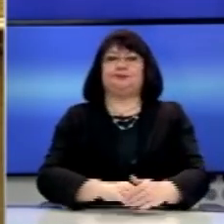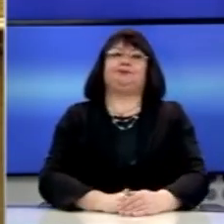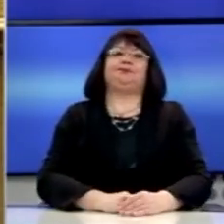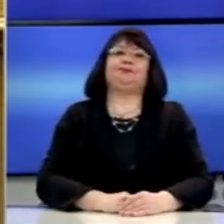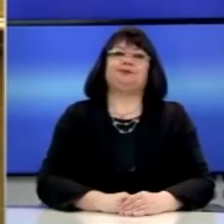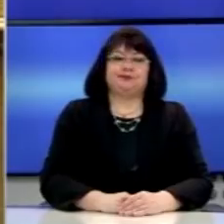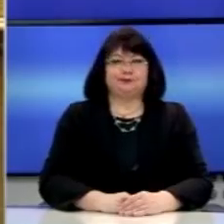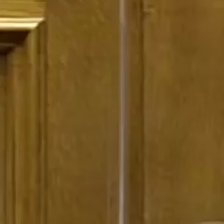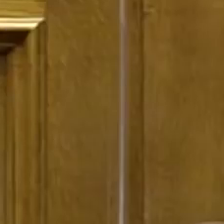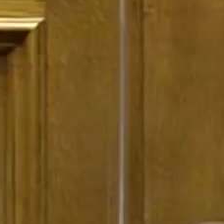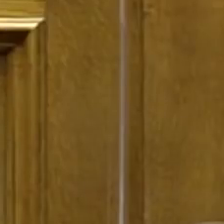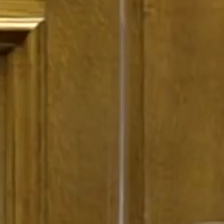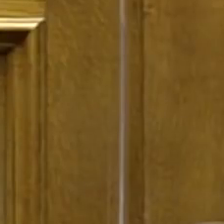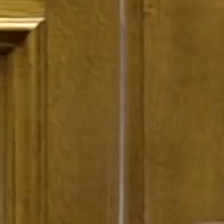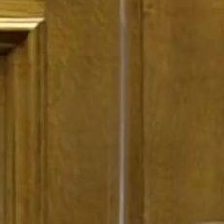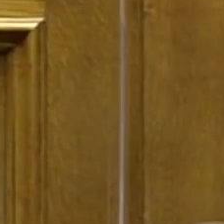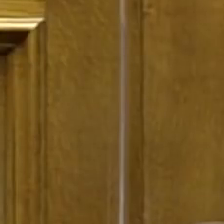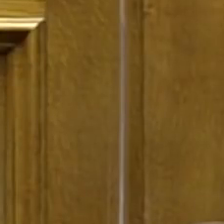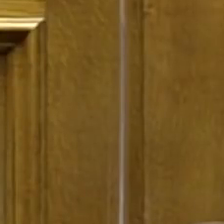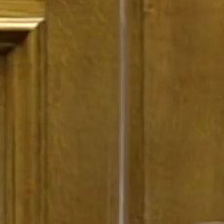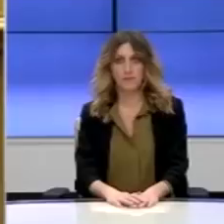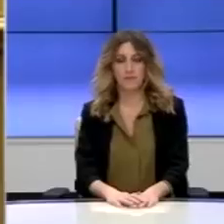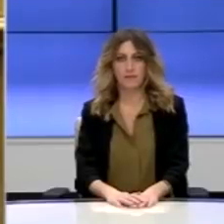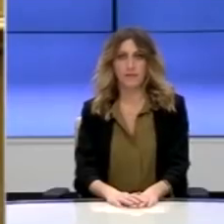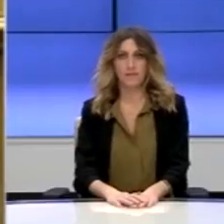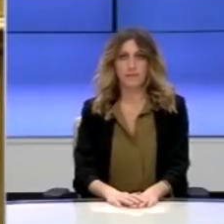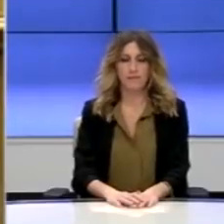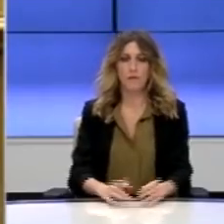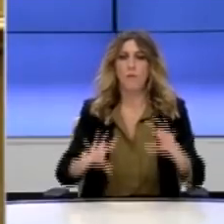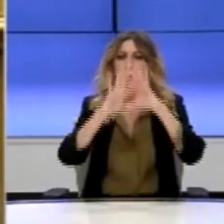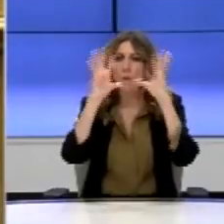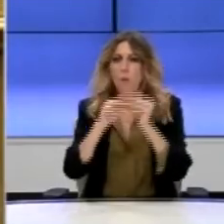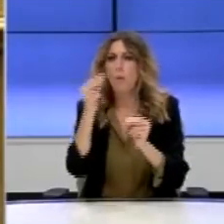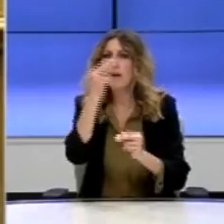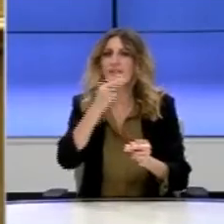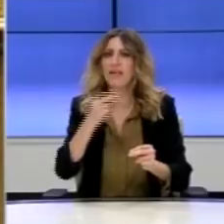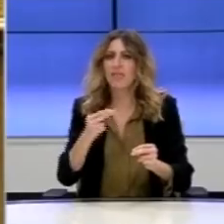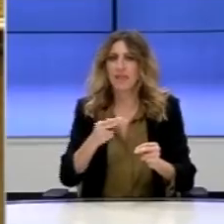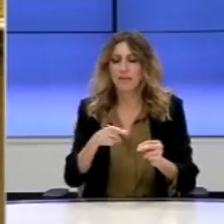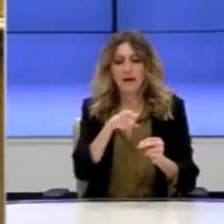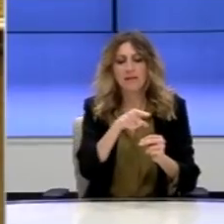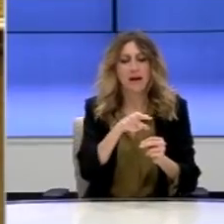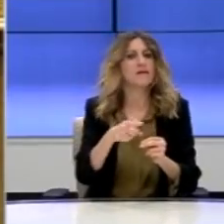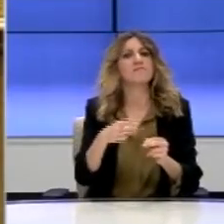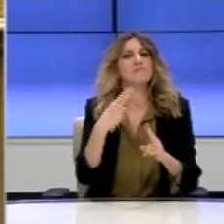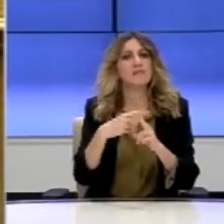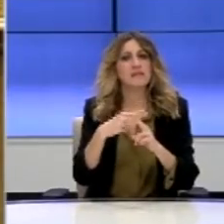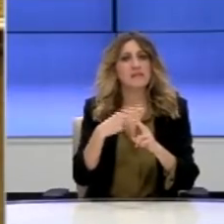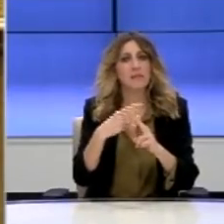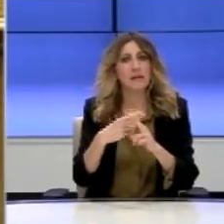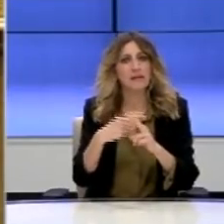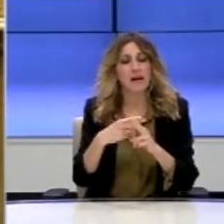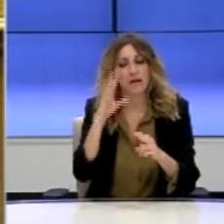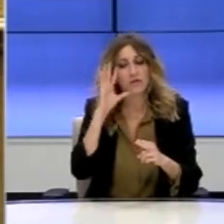σε αυτά τα ζητήματα, που είναι ζητήματα για τη σωτηρία της ανθρώπινης ζωής, η κυβέρνηση πρέπει να